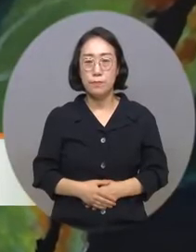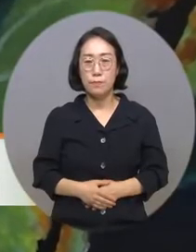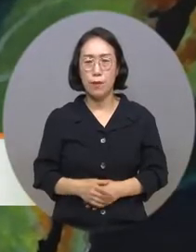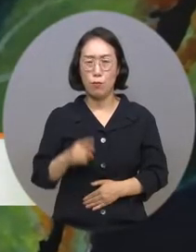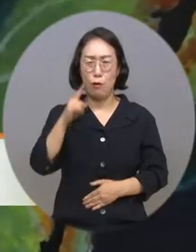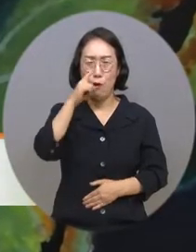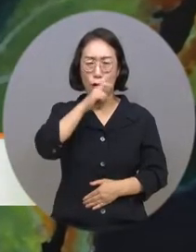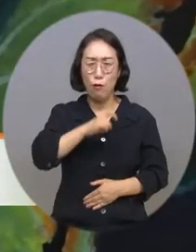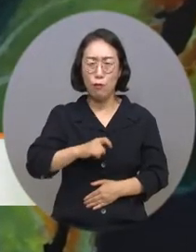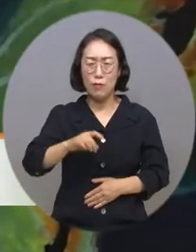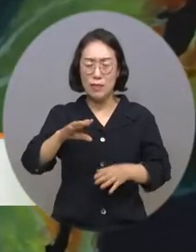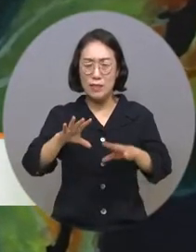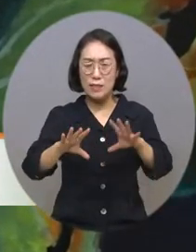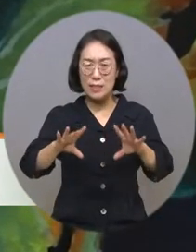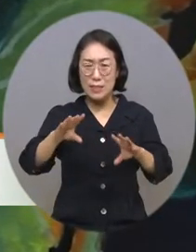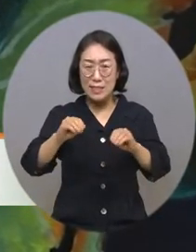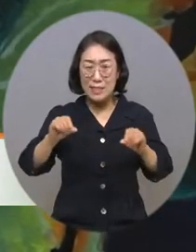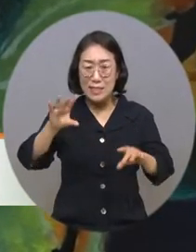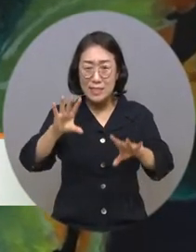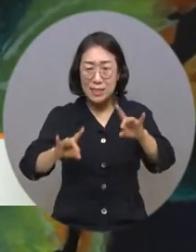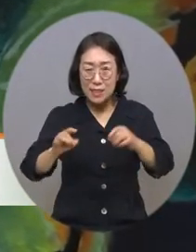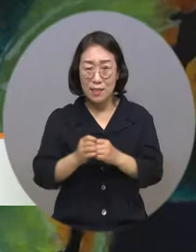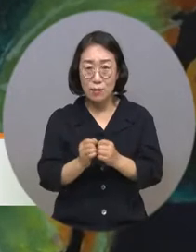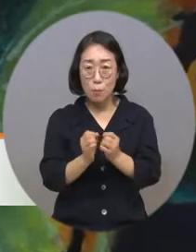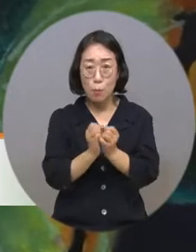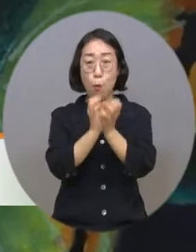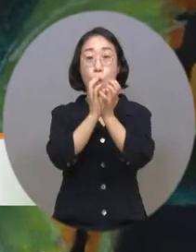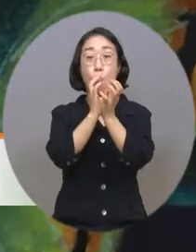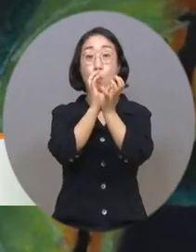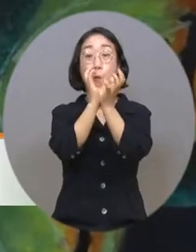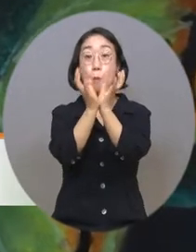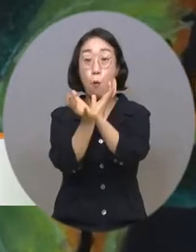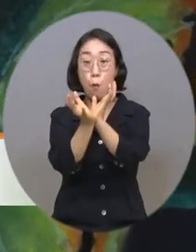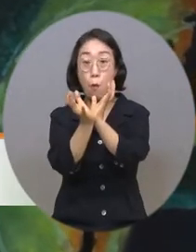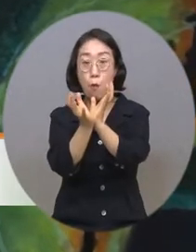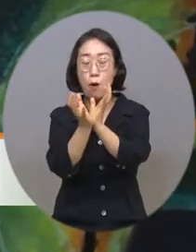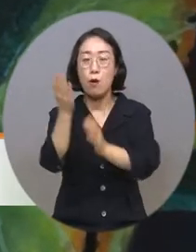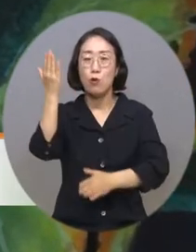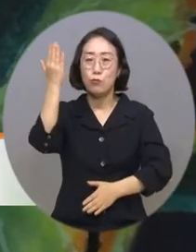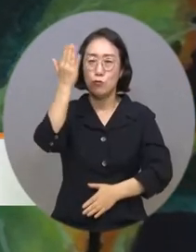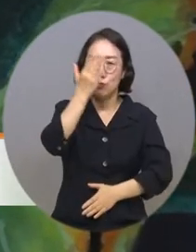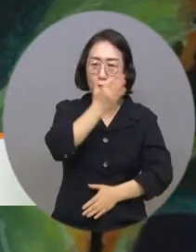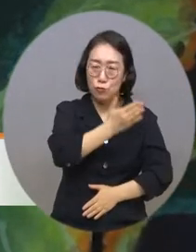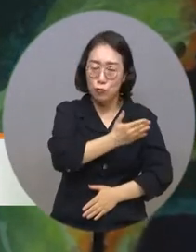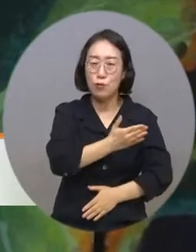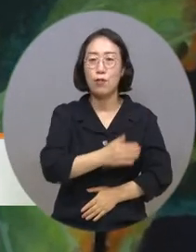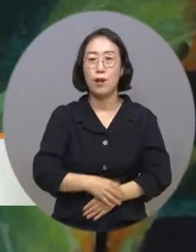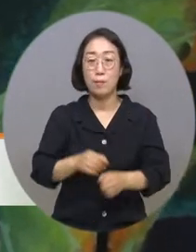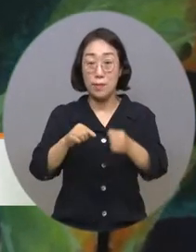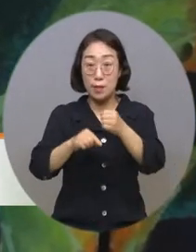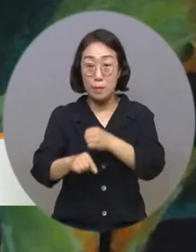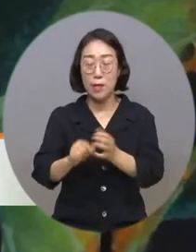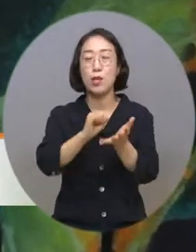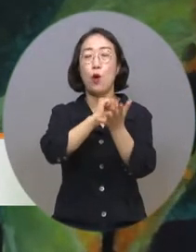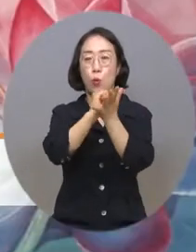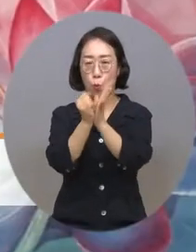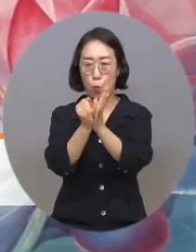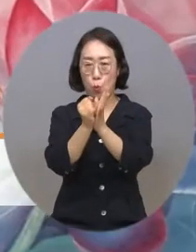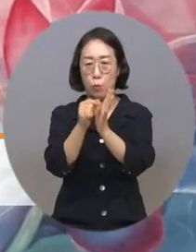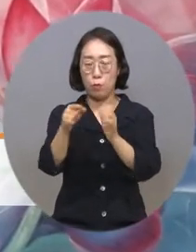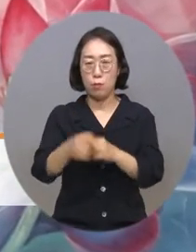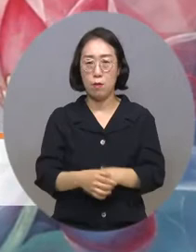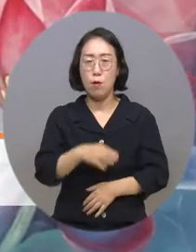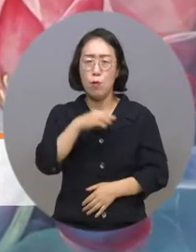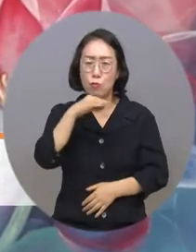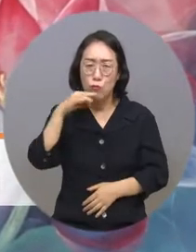더러운 진흙 속에서 예쁜 꽃망울을 터뜨리는 순결과 청조함의 상징인 연꽃.